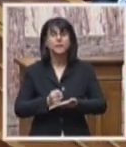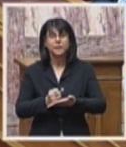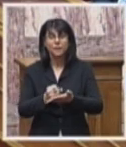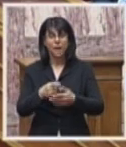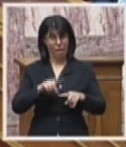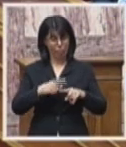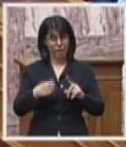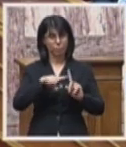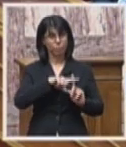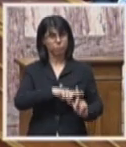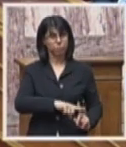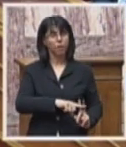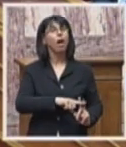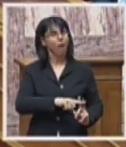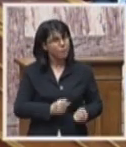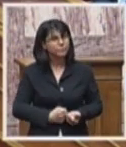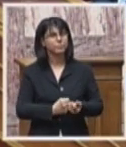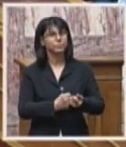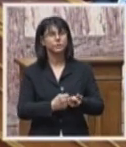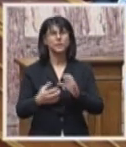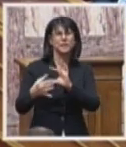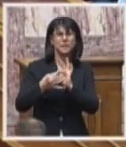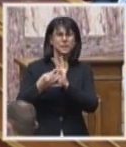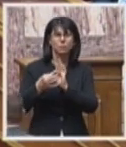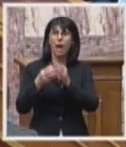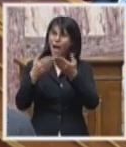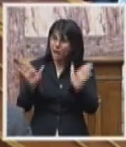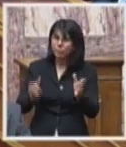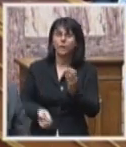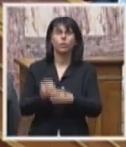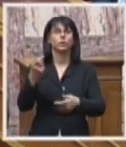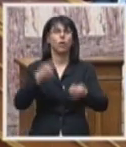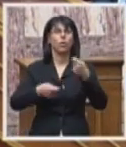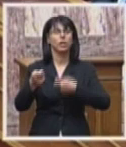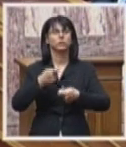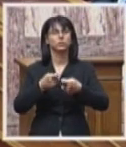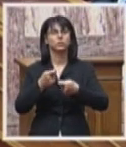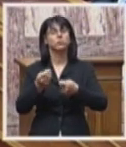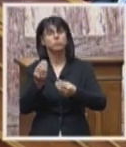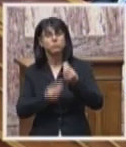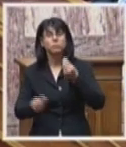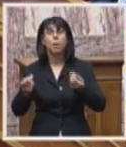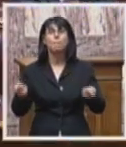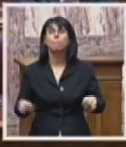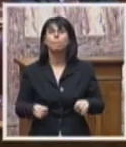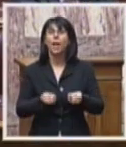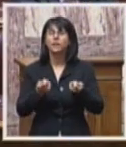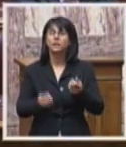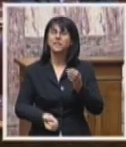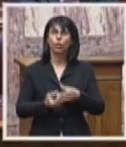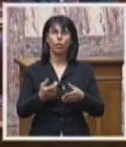πλεονεκτημάτων. Δημιουργία συμμαχιών και άνοιγμα σε νέες αγορές. Καλύτερες πρακτικές και σύγχρονο